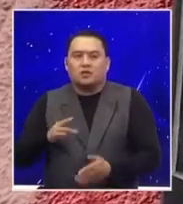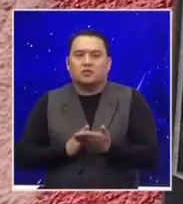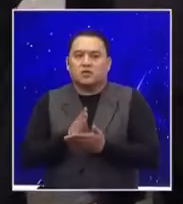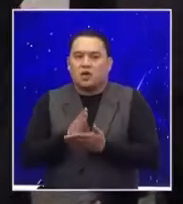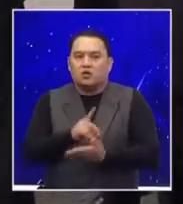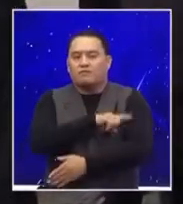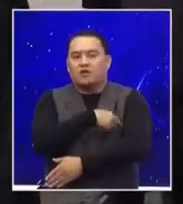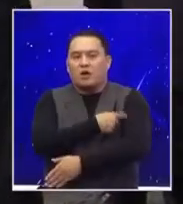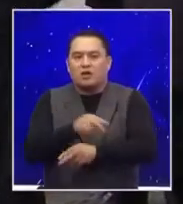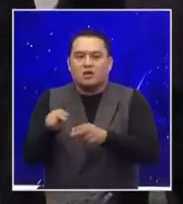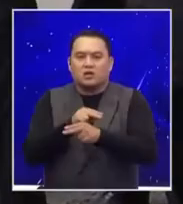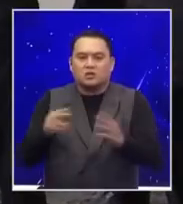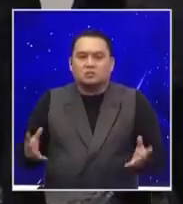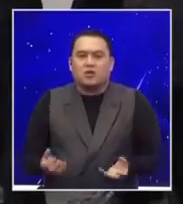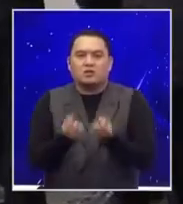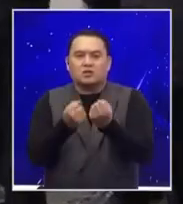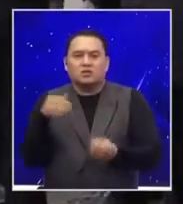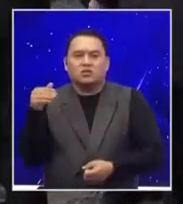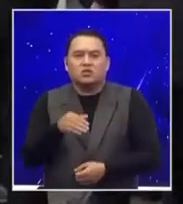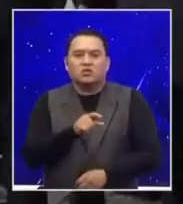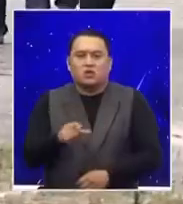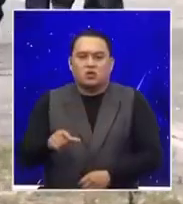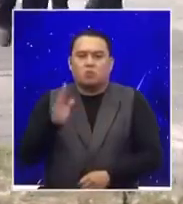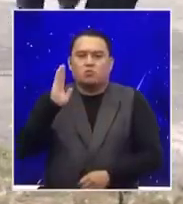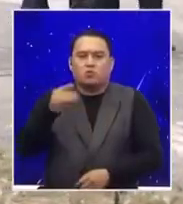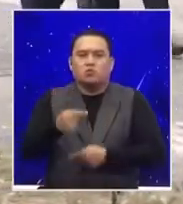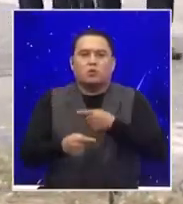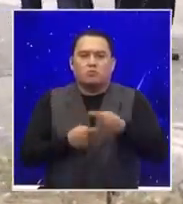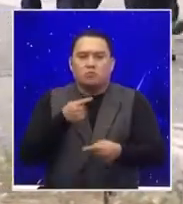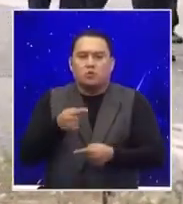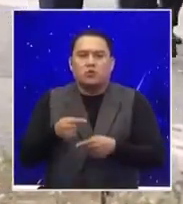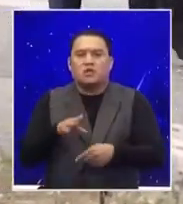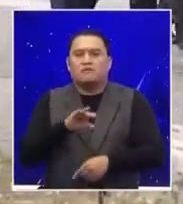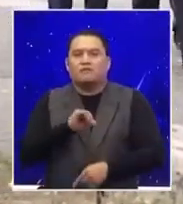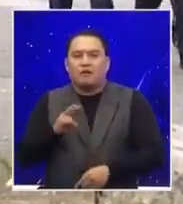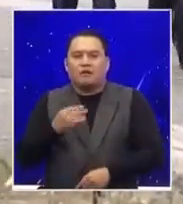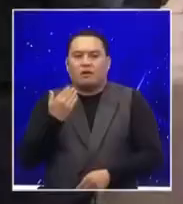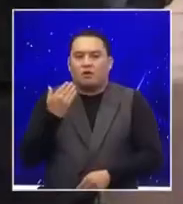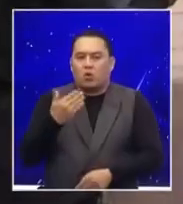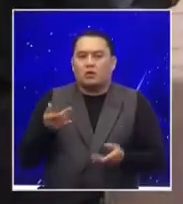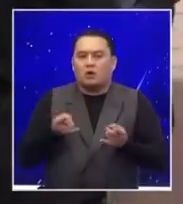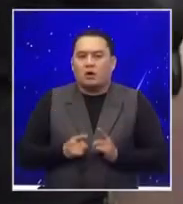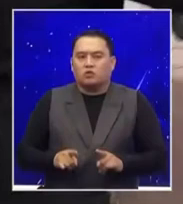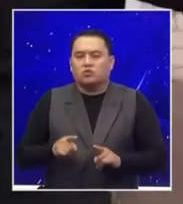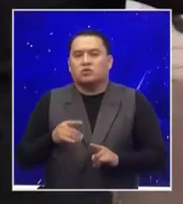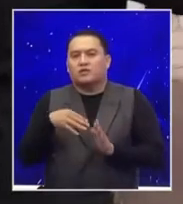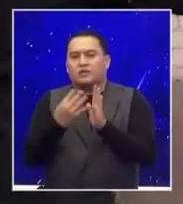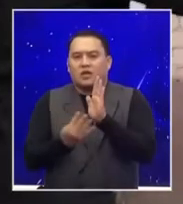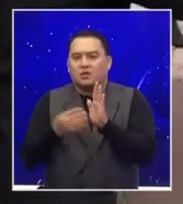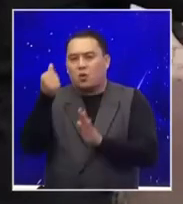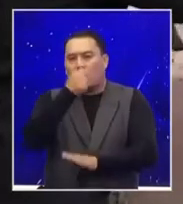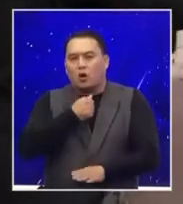врач Казахстана лечил и спасал тысячи жизней. За светлое будущее потомков боролся и Иван Прохода. Родился в 1919